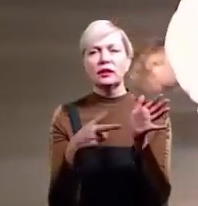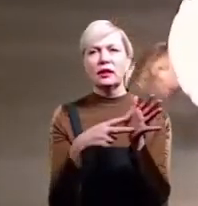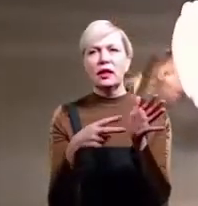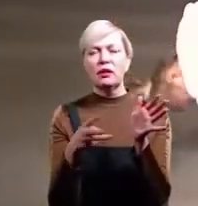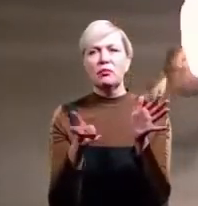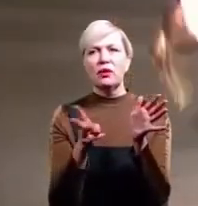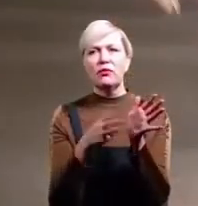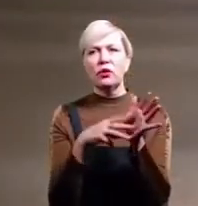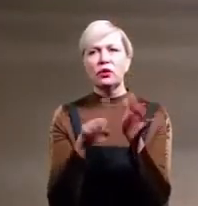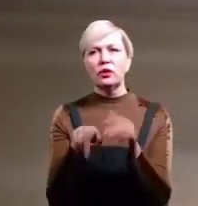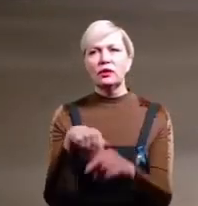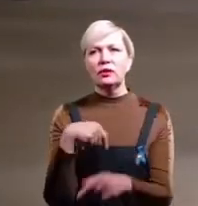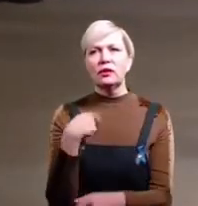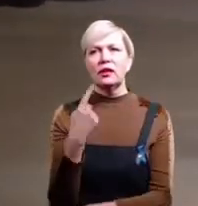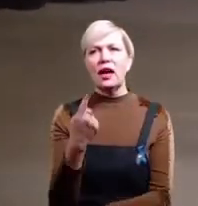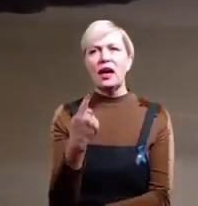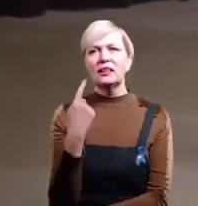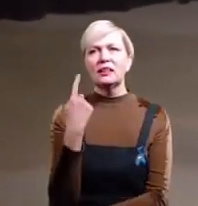семь.